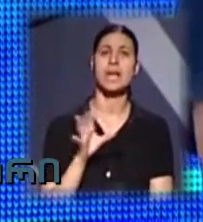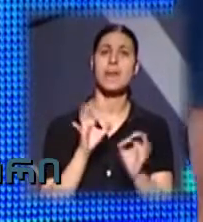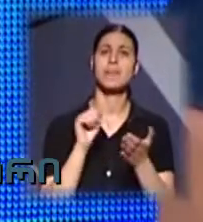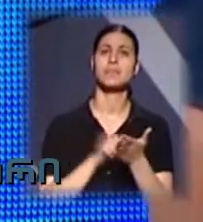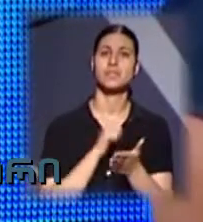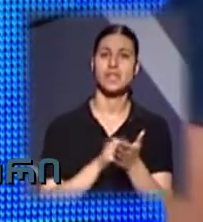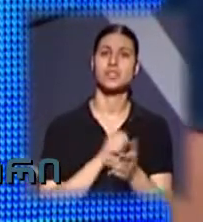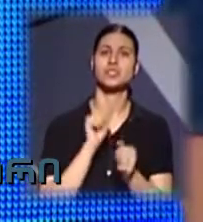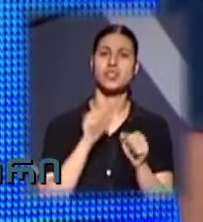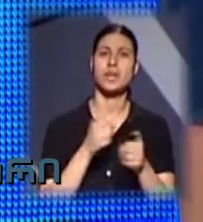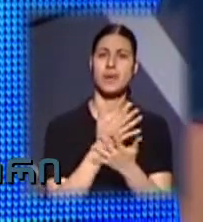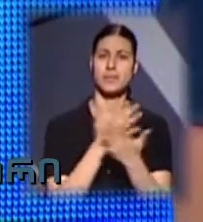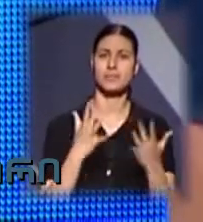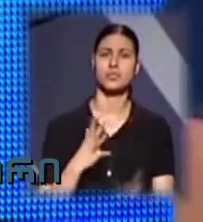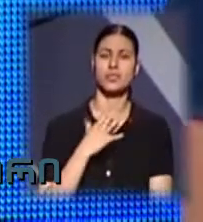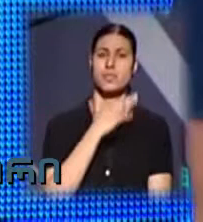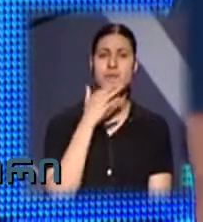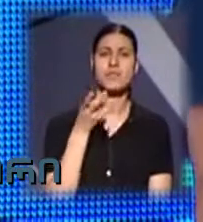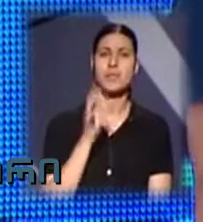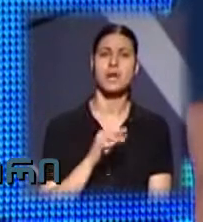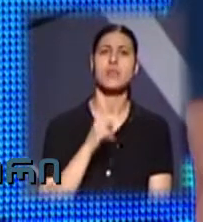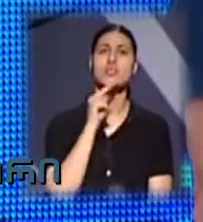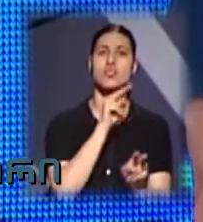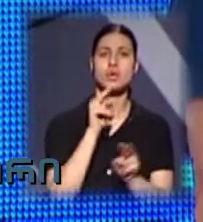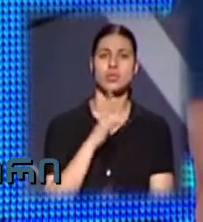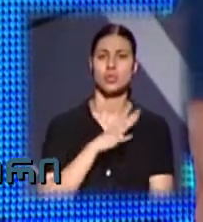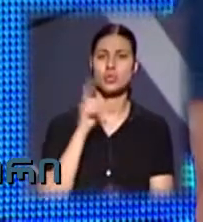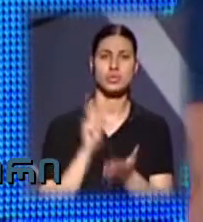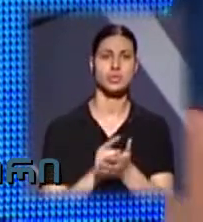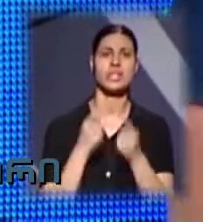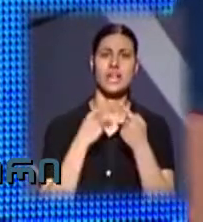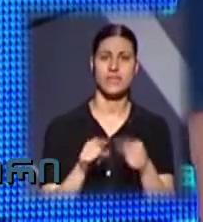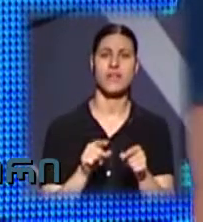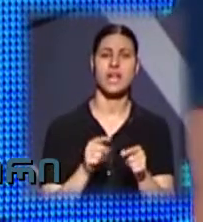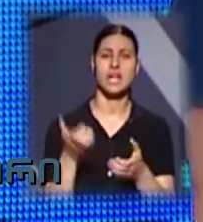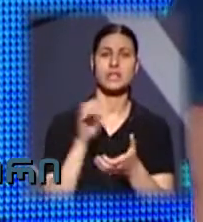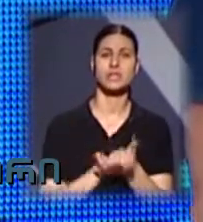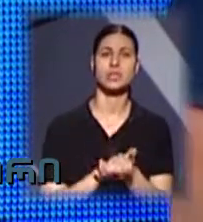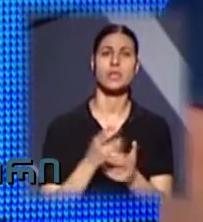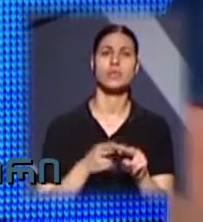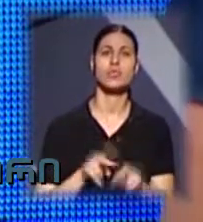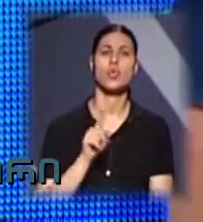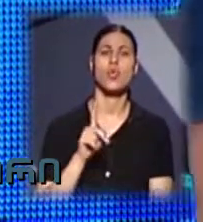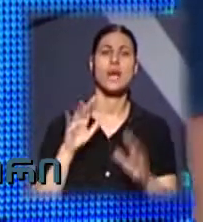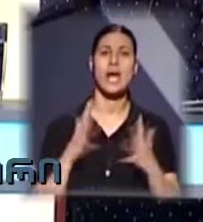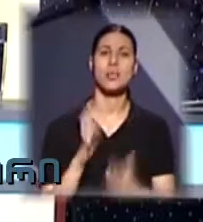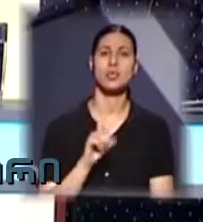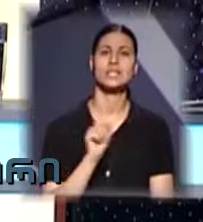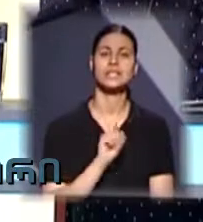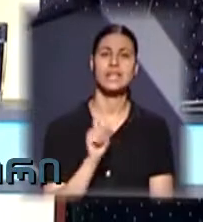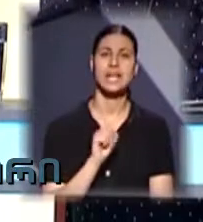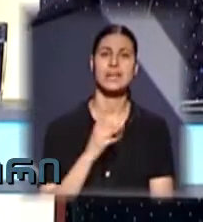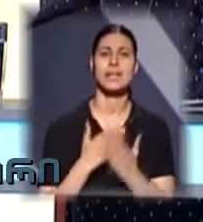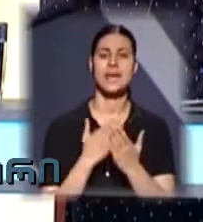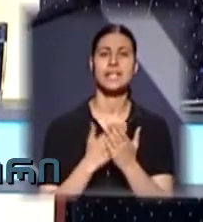არგუმენტები შეიძლება ძალიან ბევრი გაჩნდეს და რა თქმა უნდა ყველას ყურადღება მისაქცევი და ყველა გასაცნობია. იმიტომ რომ არ მოხდეს რაიმე